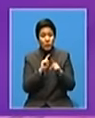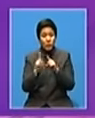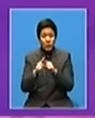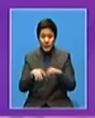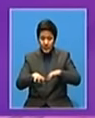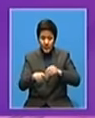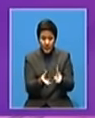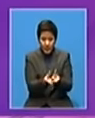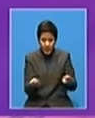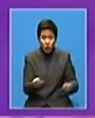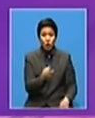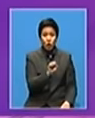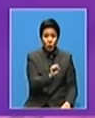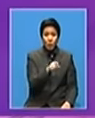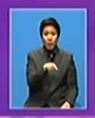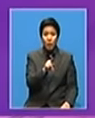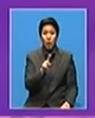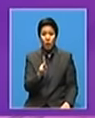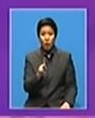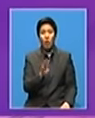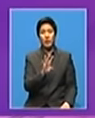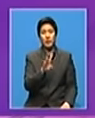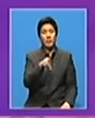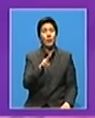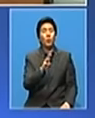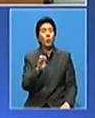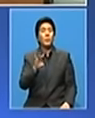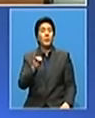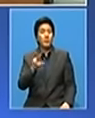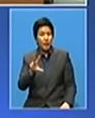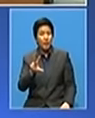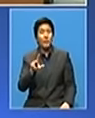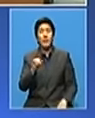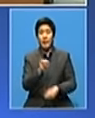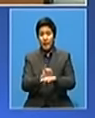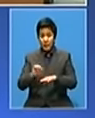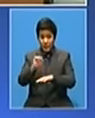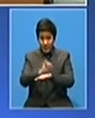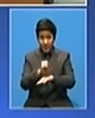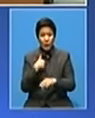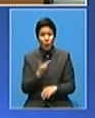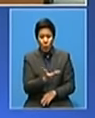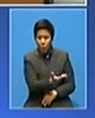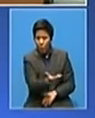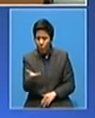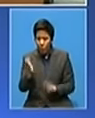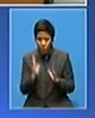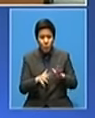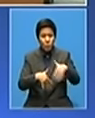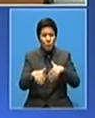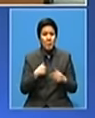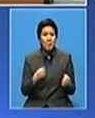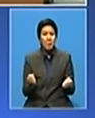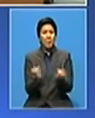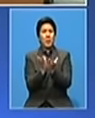การจัดที่ดินในเขตสปกอีก 4,683 ไร่เรื่องนี้รัฐบาลต้องขอความร่วมมือจากประชาชนนะครับที่อาจจะได้รับผล